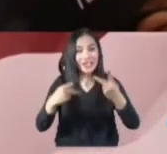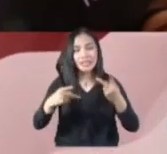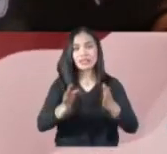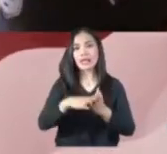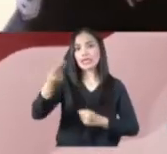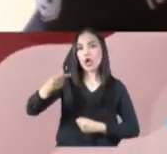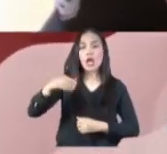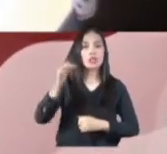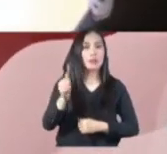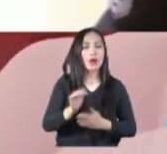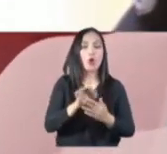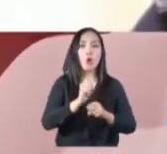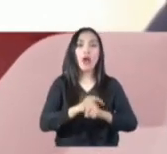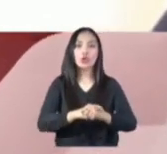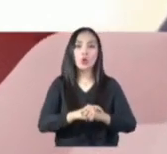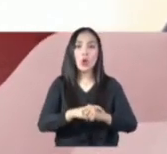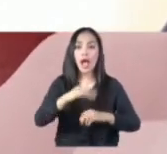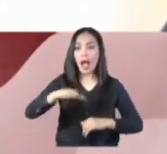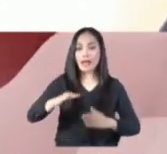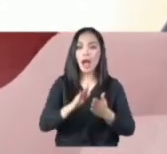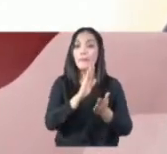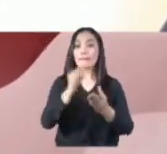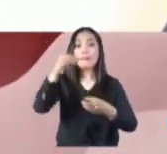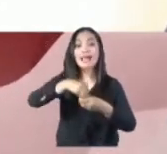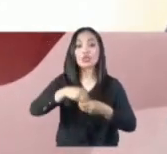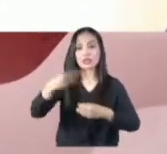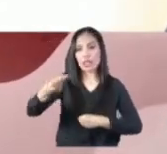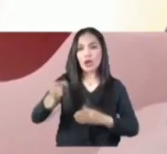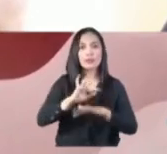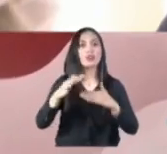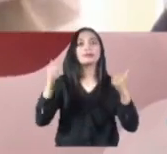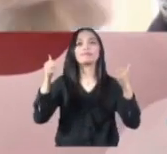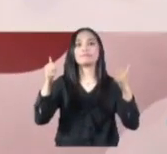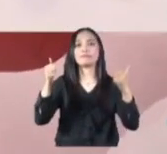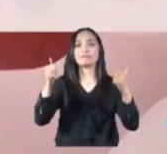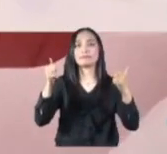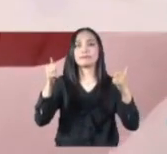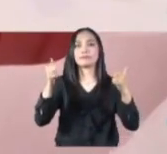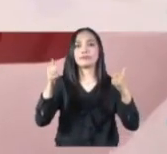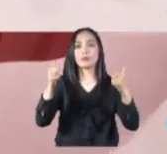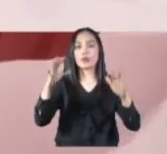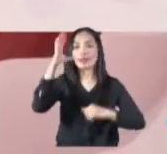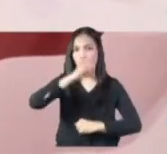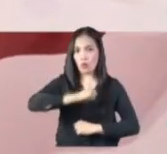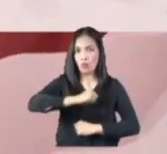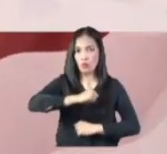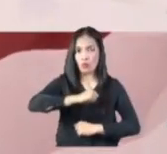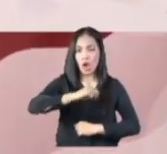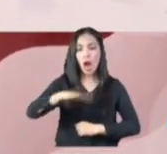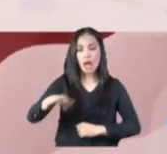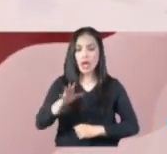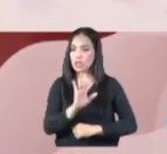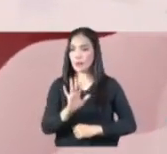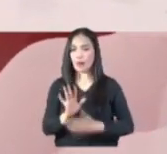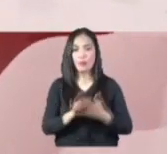sekolah mudah-mudahan pada saat nanti anak terjun ke lapangan itu semua sudah apa ya sudah dipersiapkan dan anak tidak akan